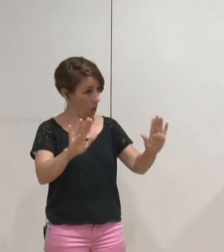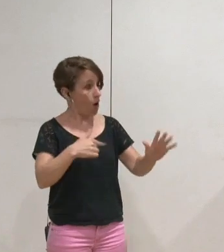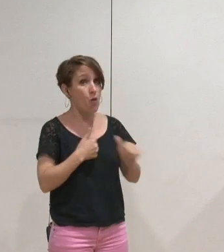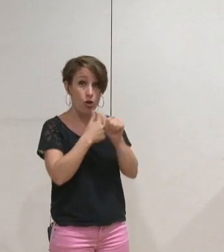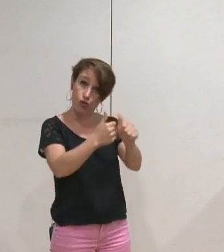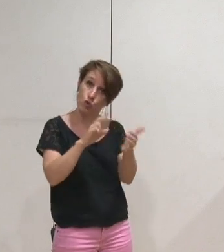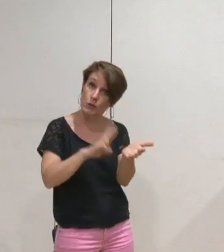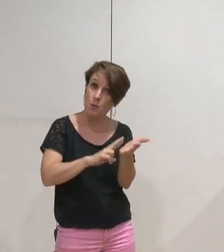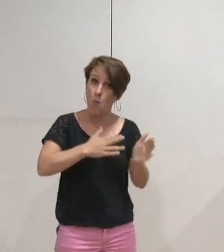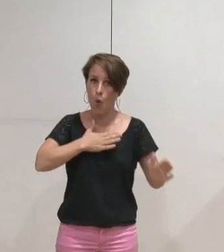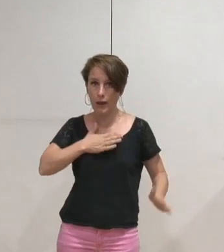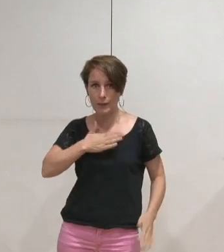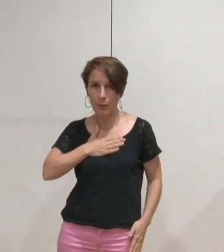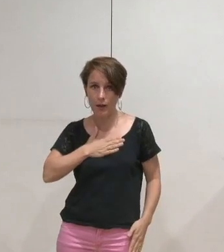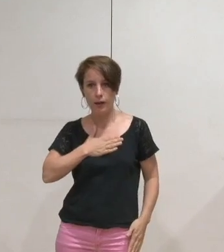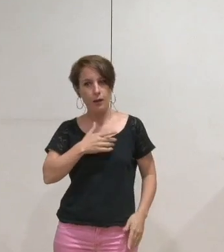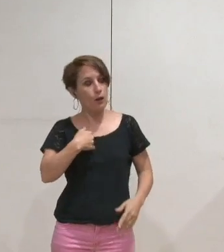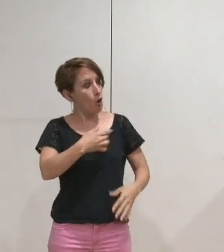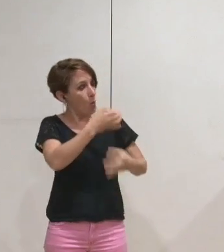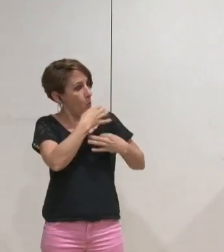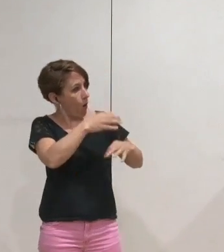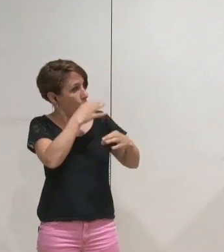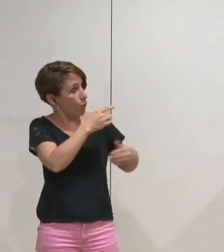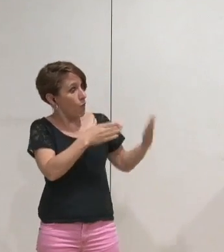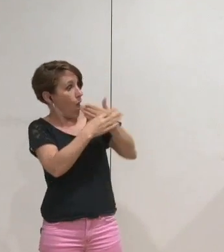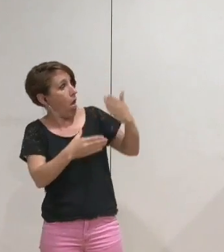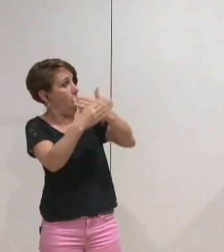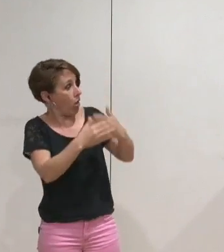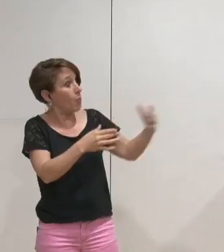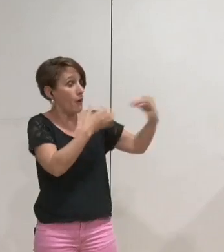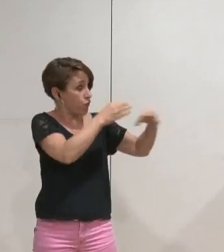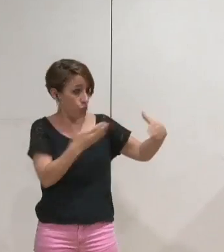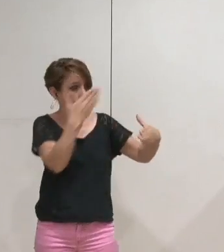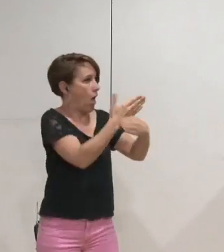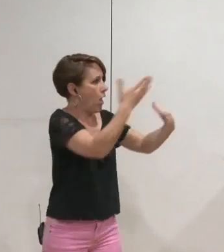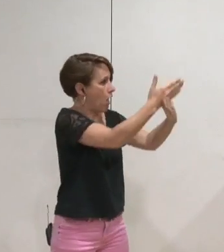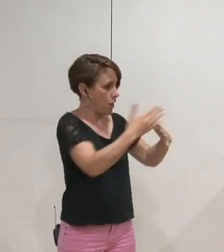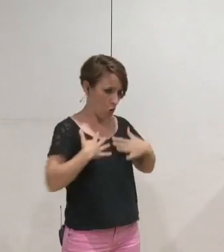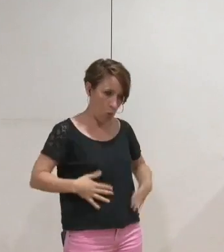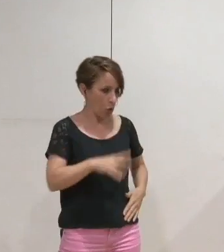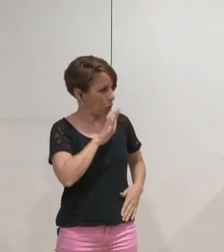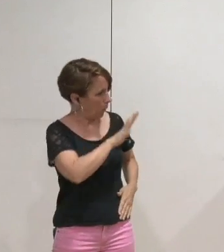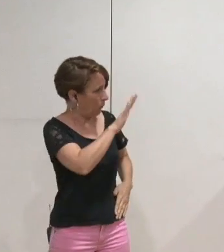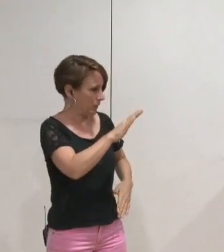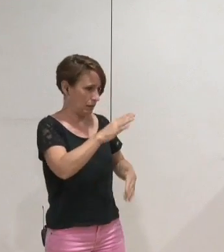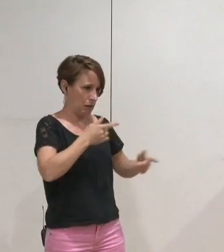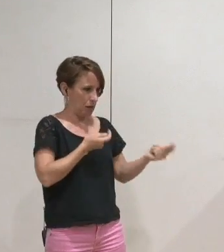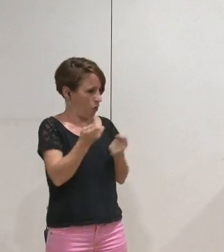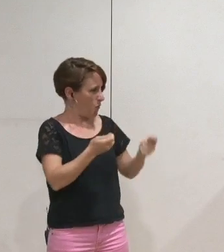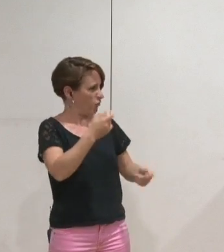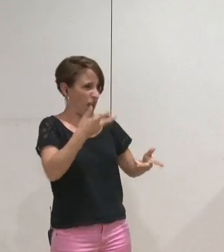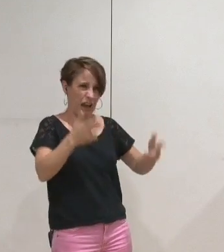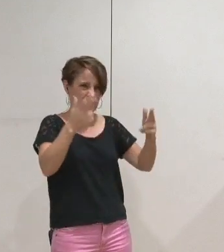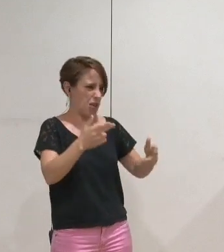vous vous permettez de commenter mes propos je commmente les votes c'est votre attitude et votre manière de présider cette séance qui est déplacé